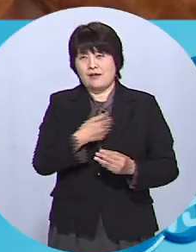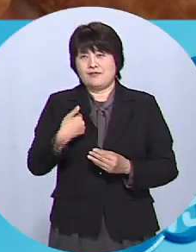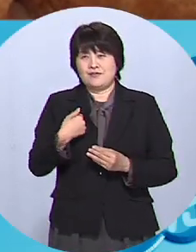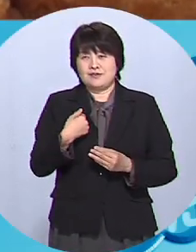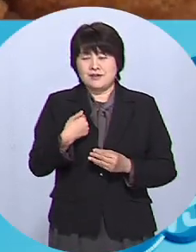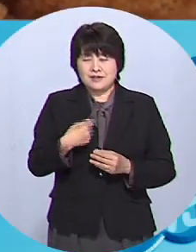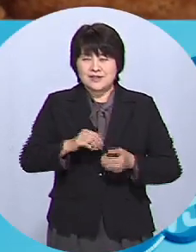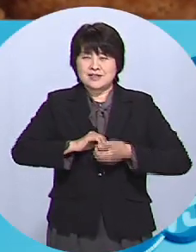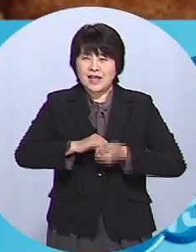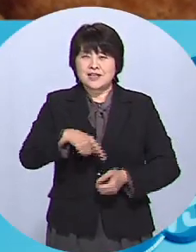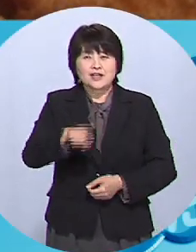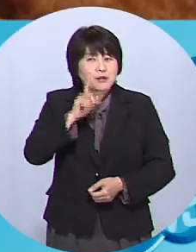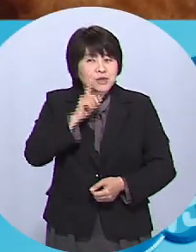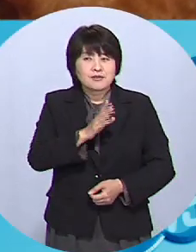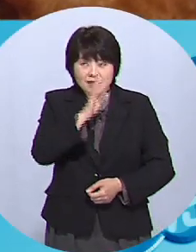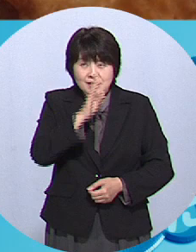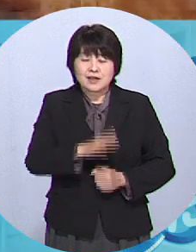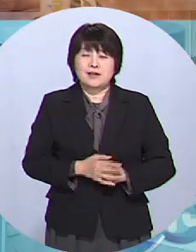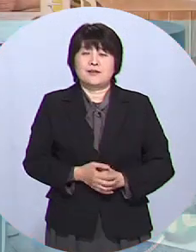ね。